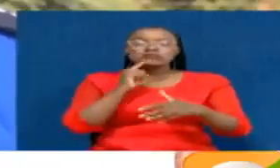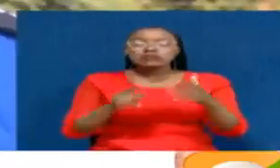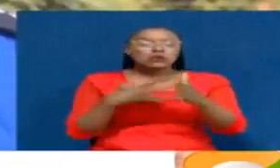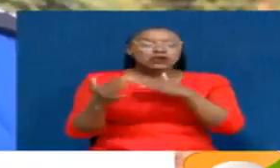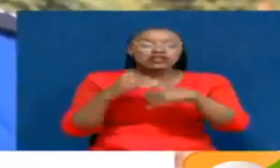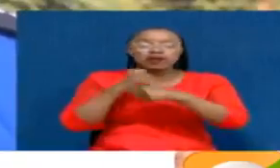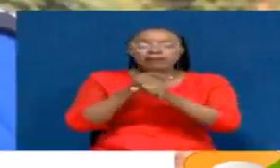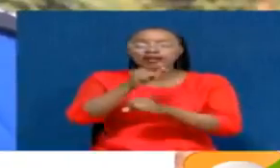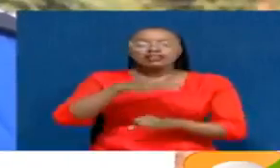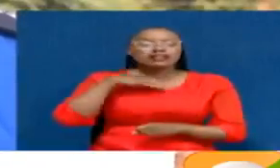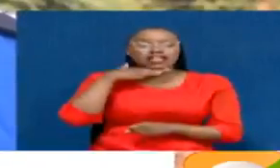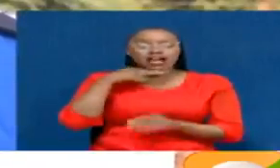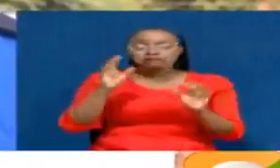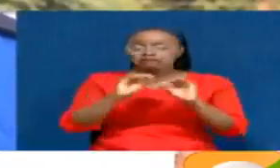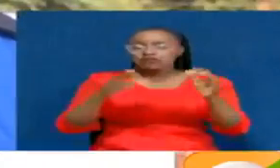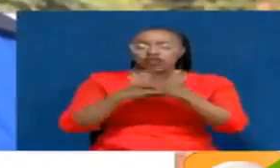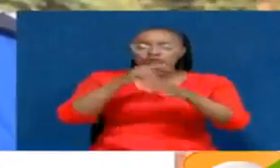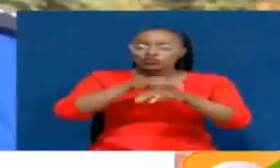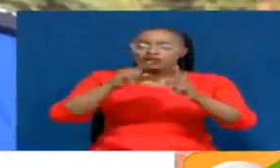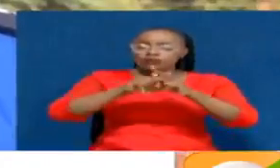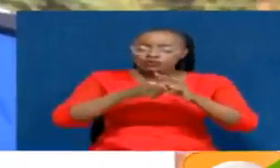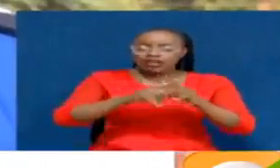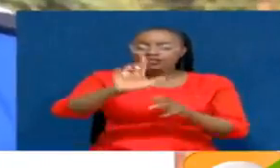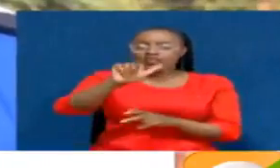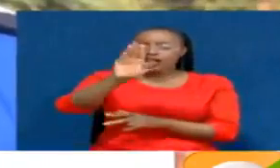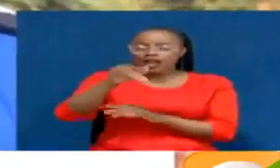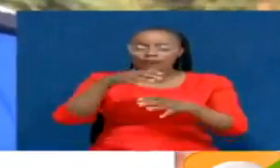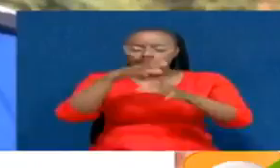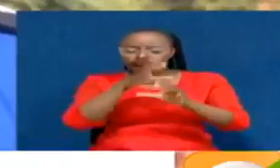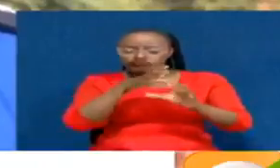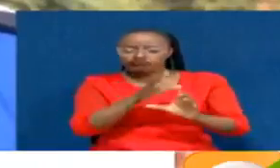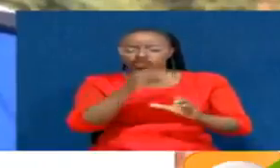nini ilisababisha hiyo kifo mpaka kwanza muhabara wa